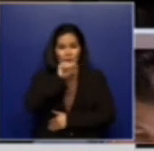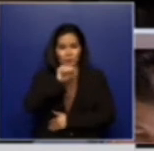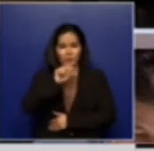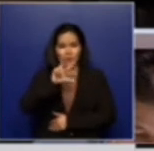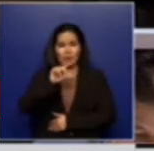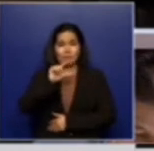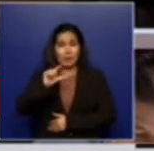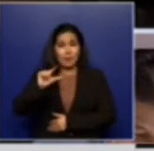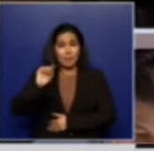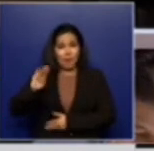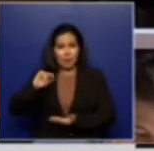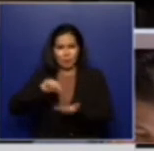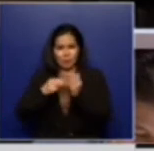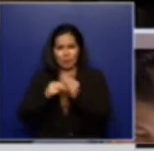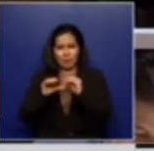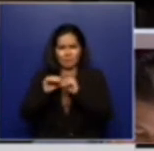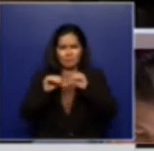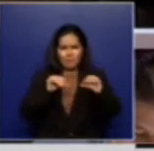ล้านบาทคิดเป็นสัดส่วนได้เท่าไหร่ค่ะท่านประธาน